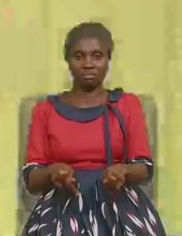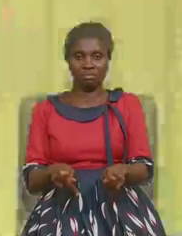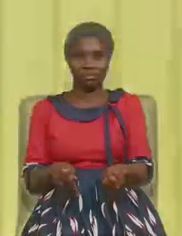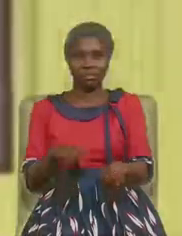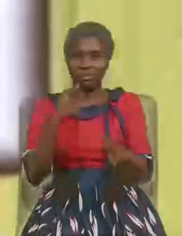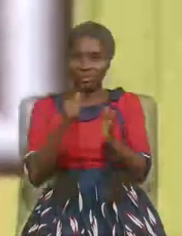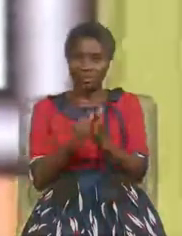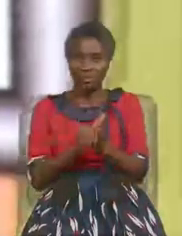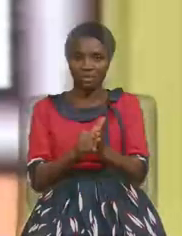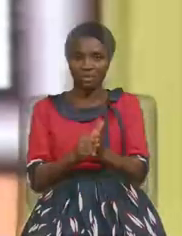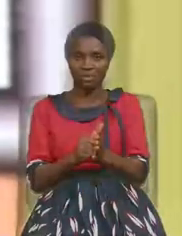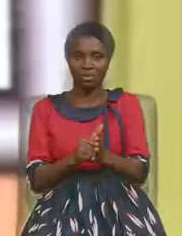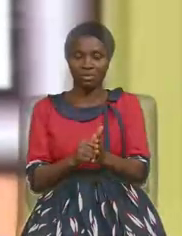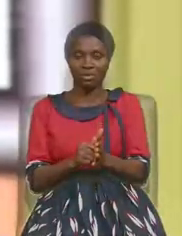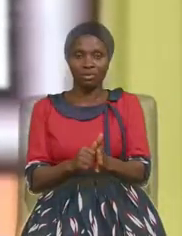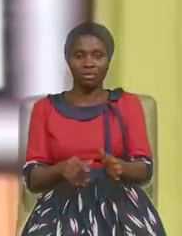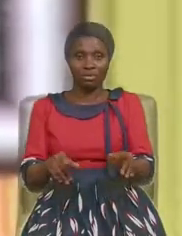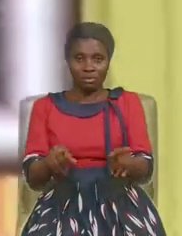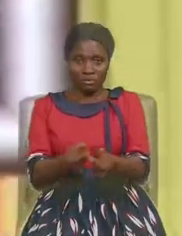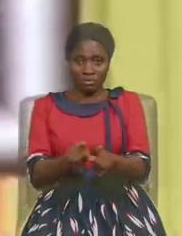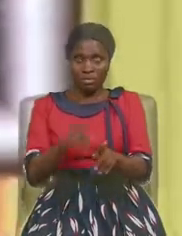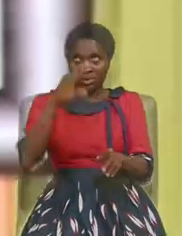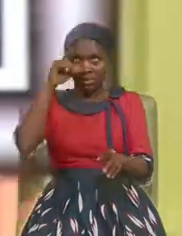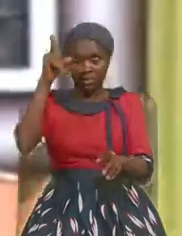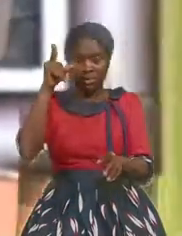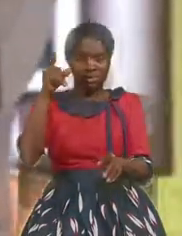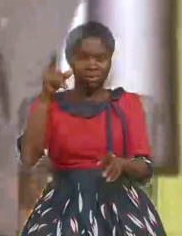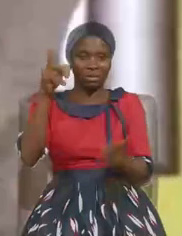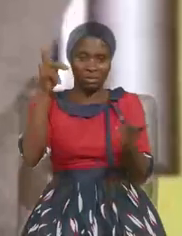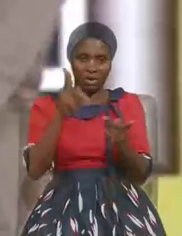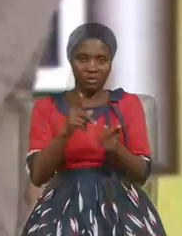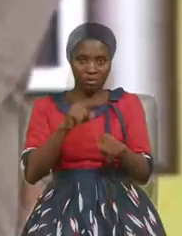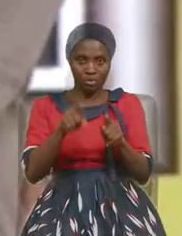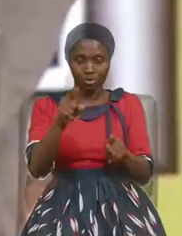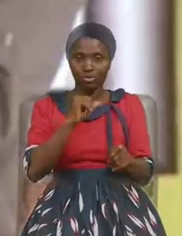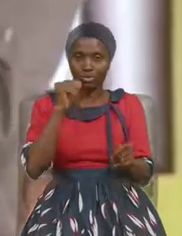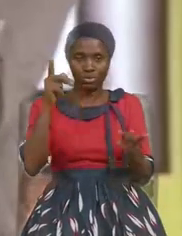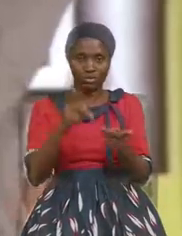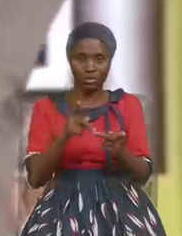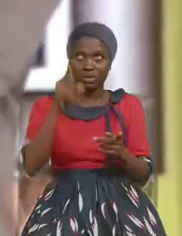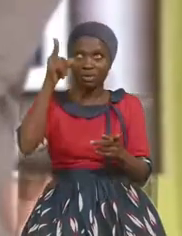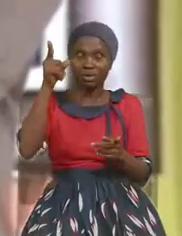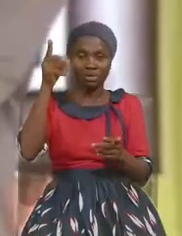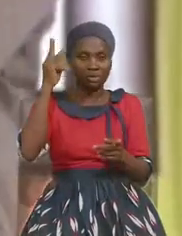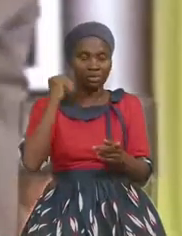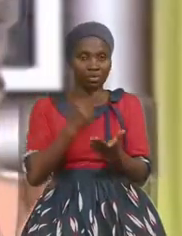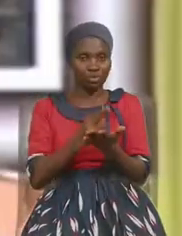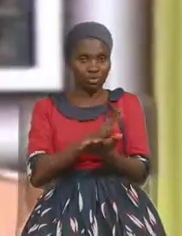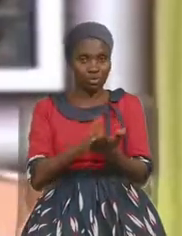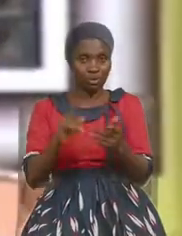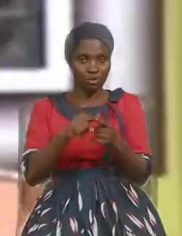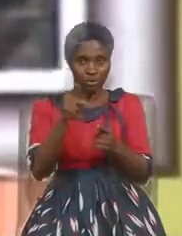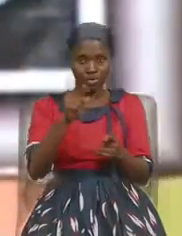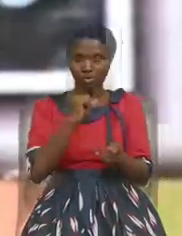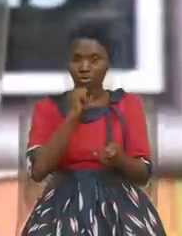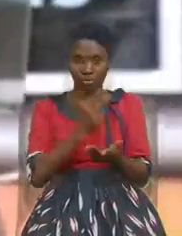parfait, pour que toi l'imparfait, même s'il était saint et toi tu es impur. S'il